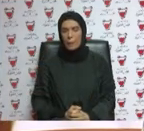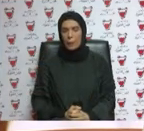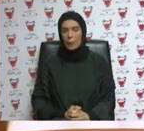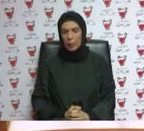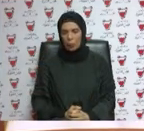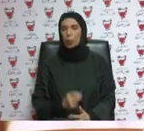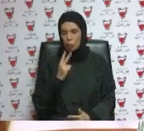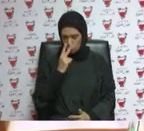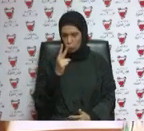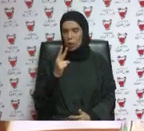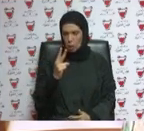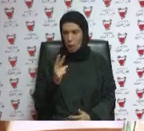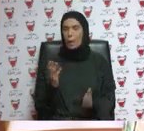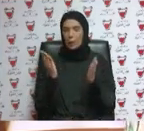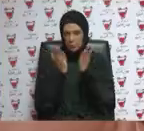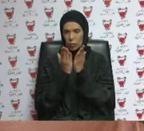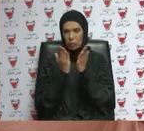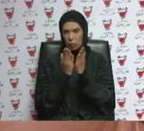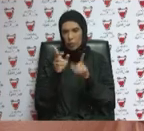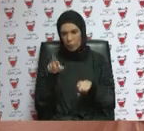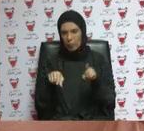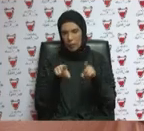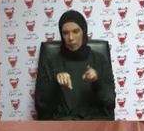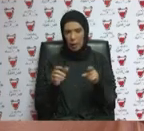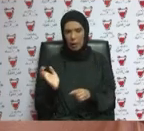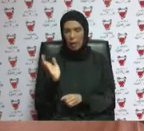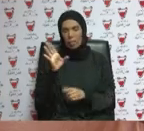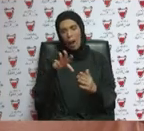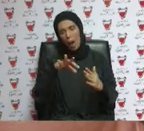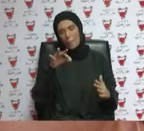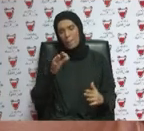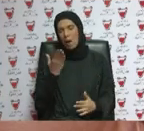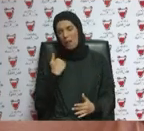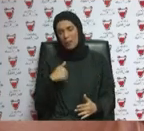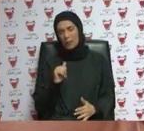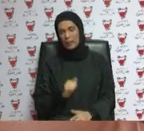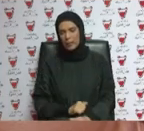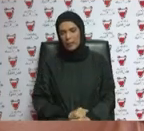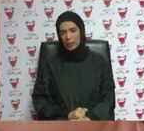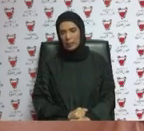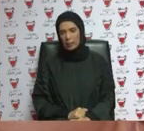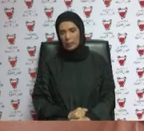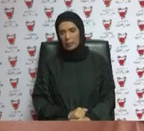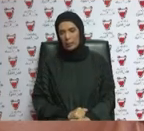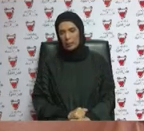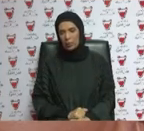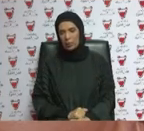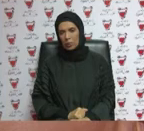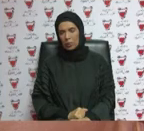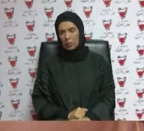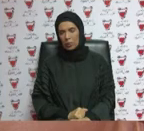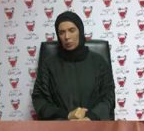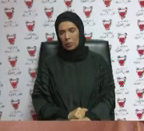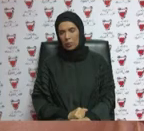سوف ينظر فيها باعتبار أن بعضهم يخضعون للتأمين الاختياري وبعضهم كهم أصحاب عمل وفي حالة تعثر،